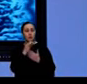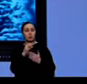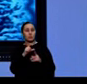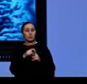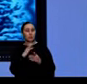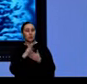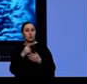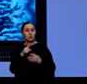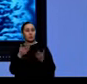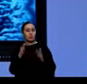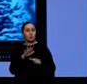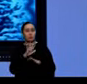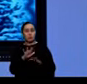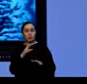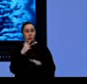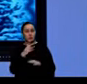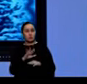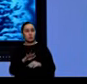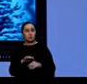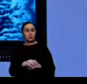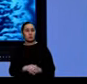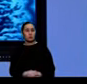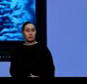so'z bor. Uni qoldirib ketavermang.